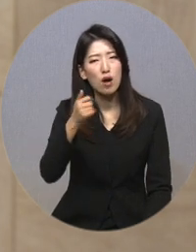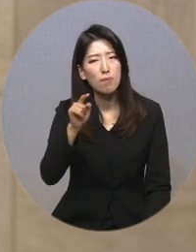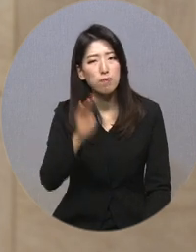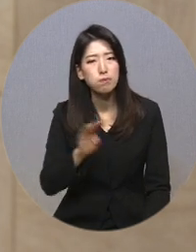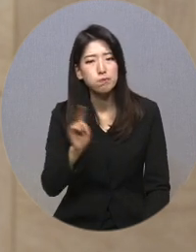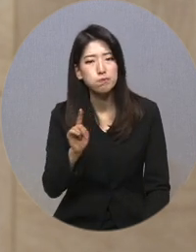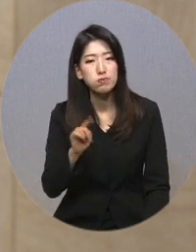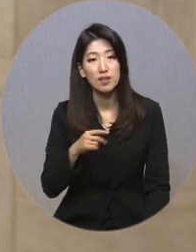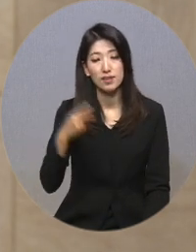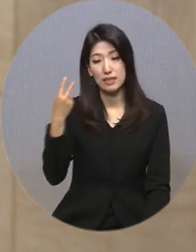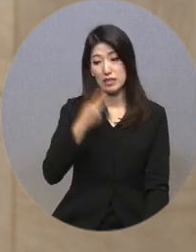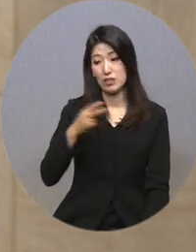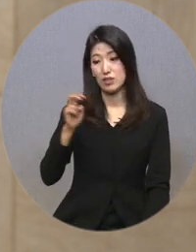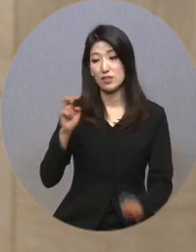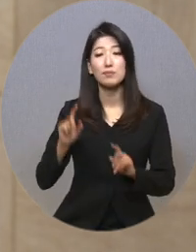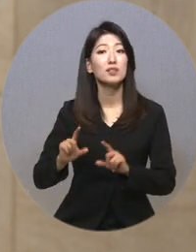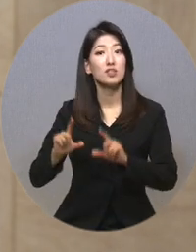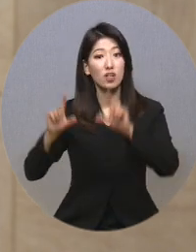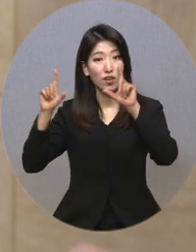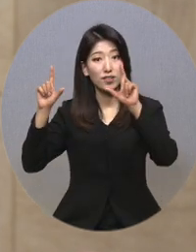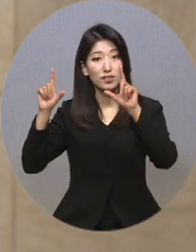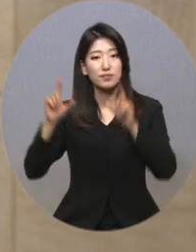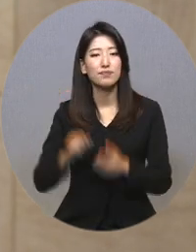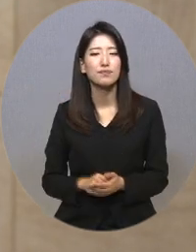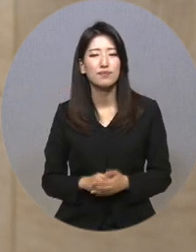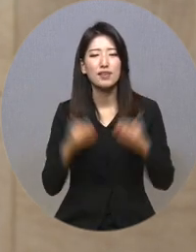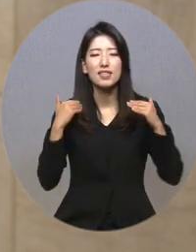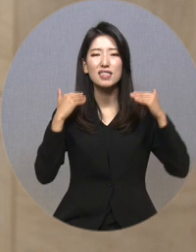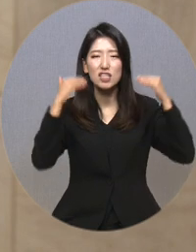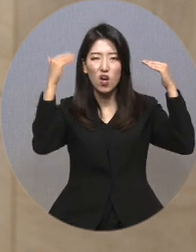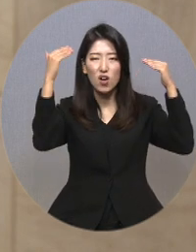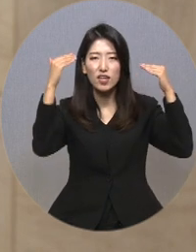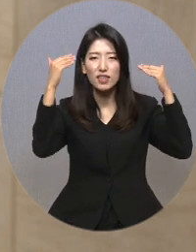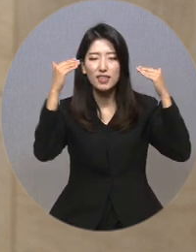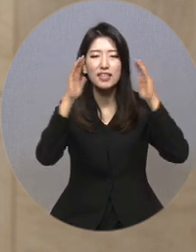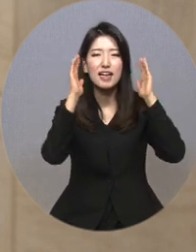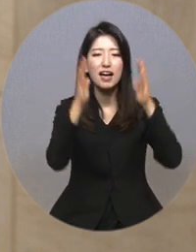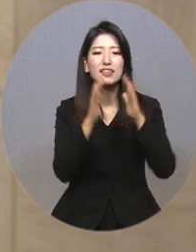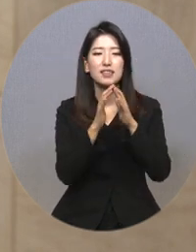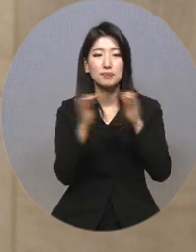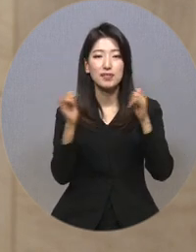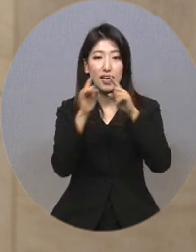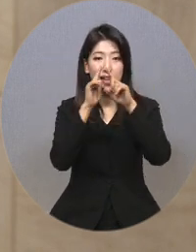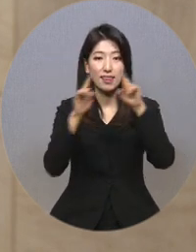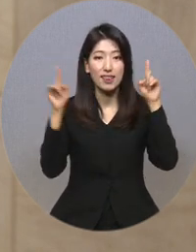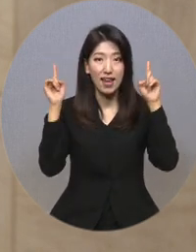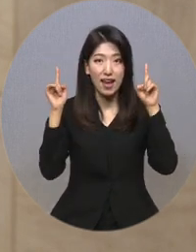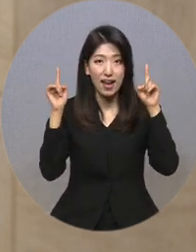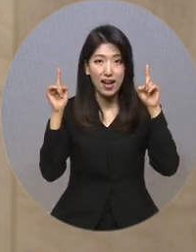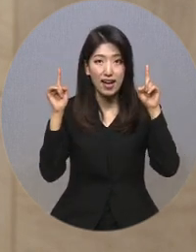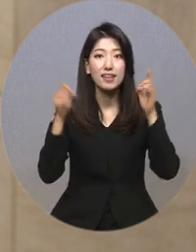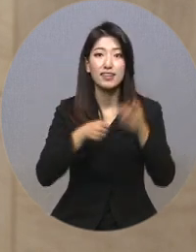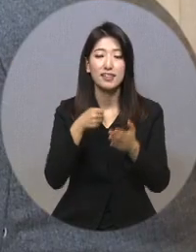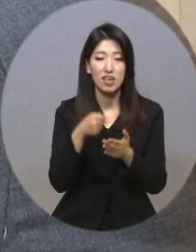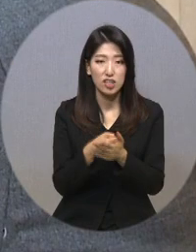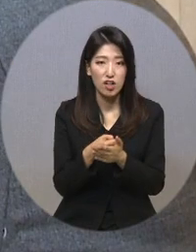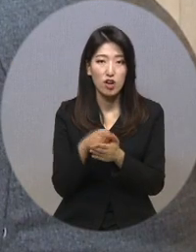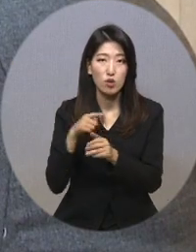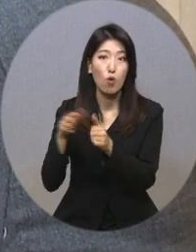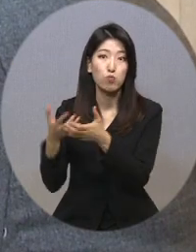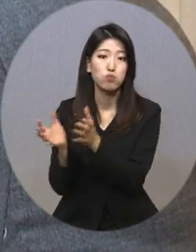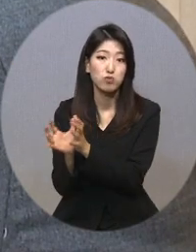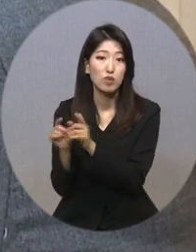2020년도에 교육부에서 그 성인학습자 중심 대학으로 대학의 학제라든지 이런